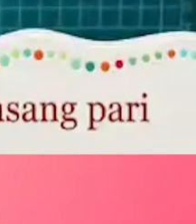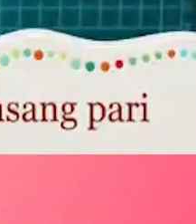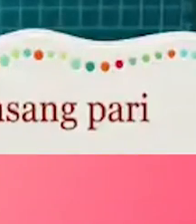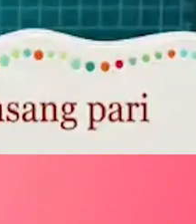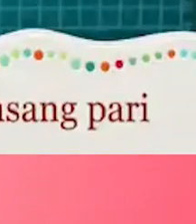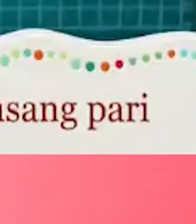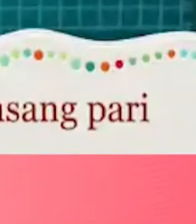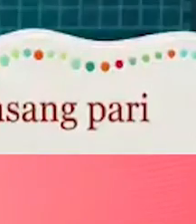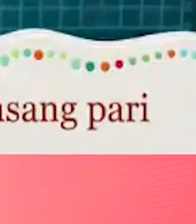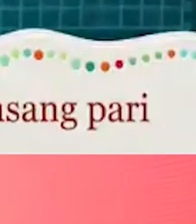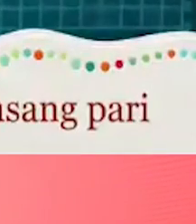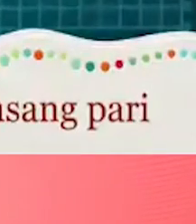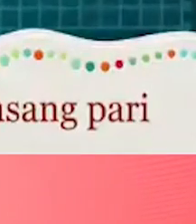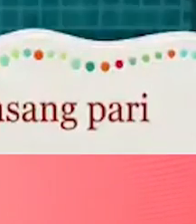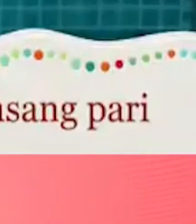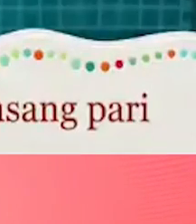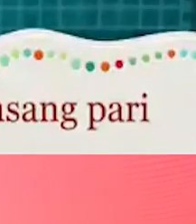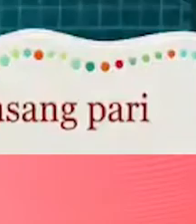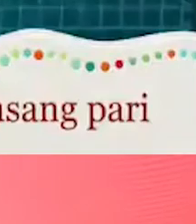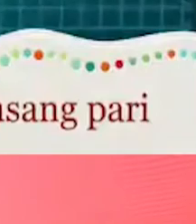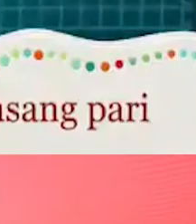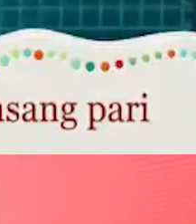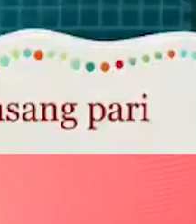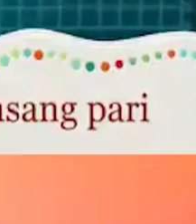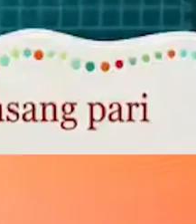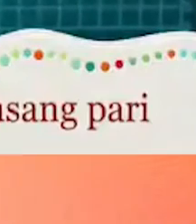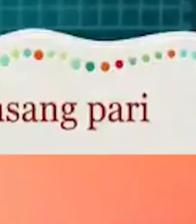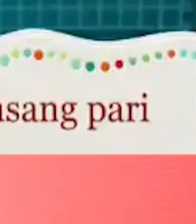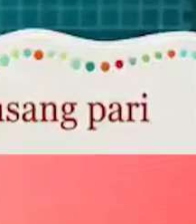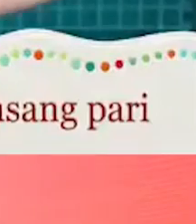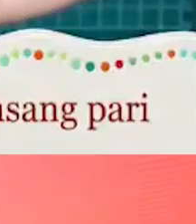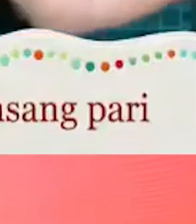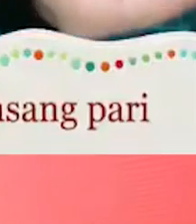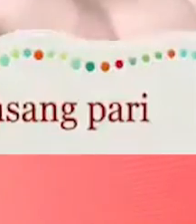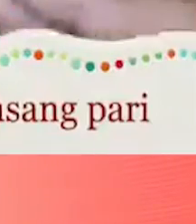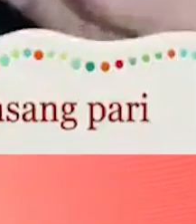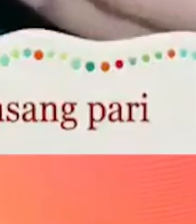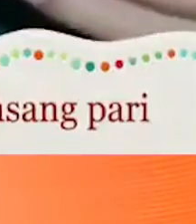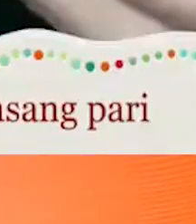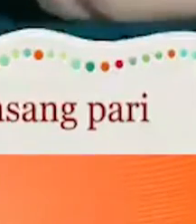Thank you.